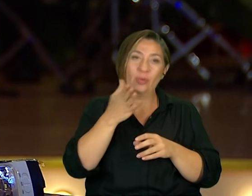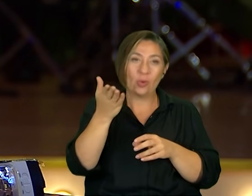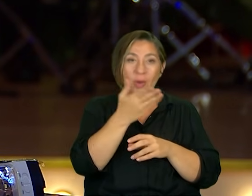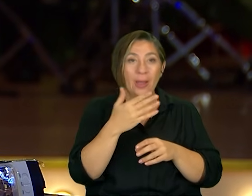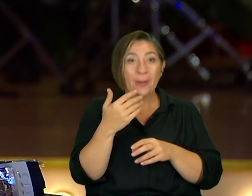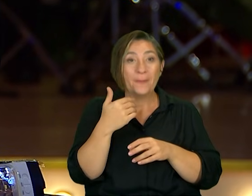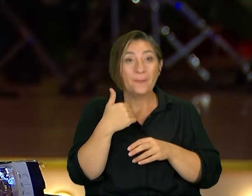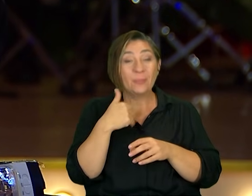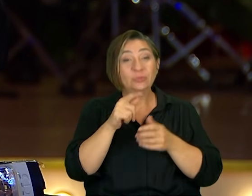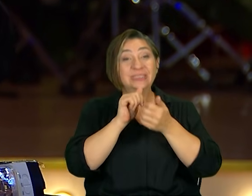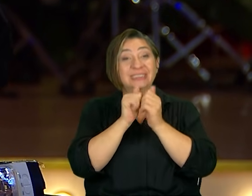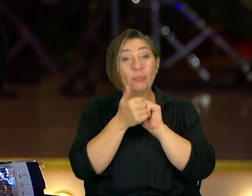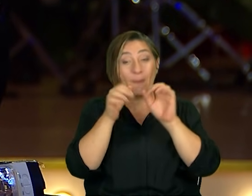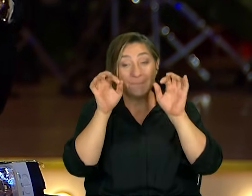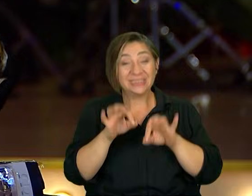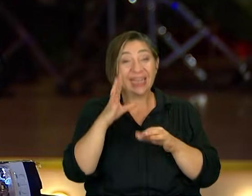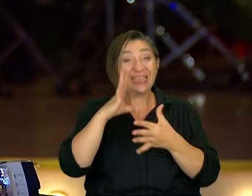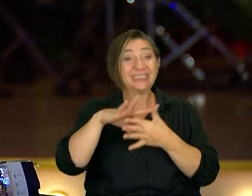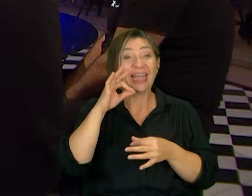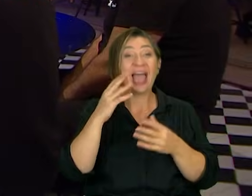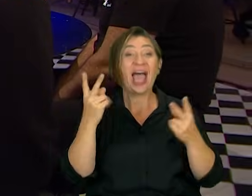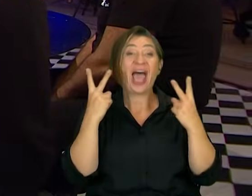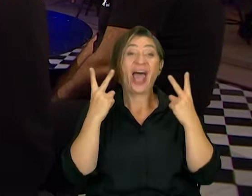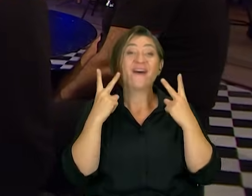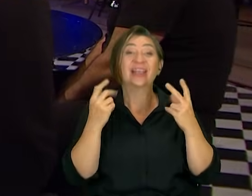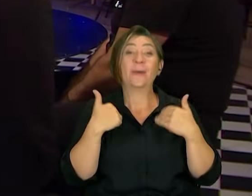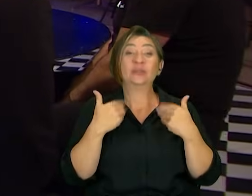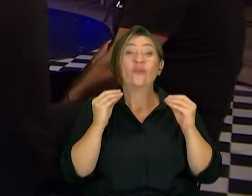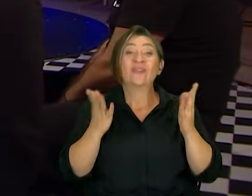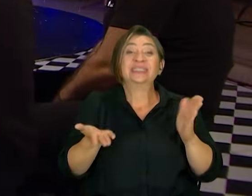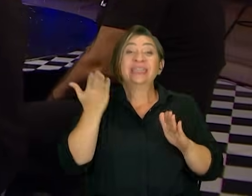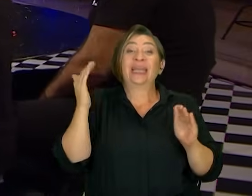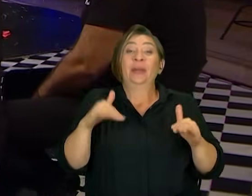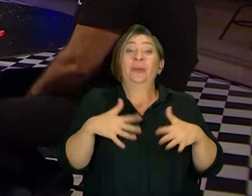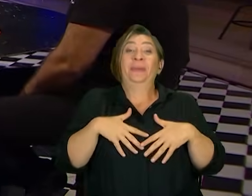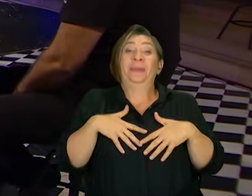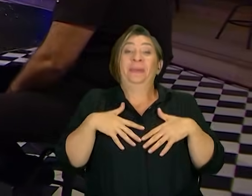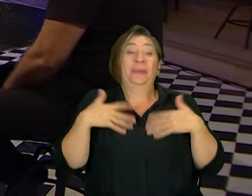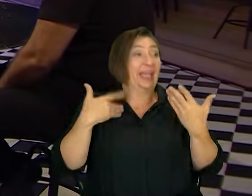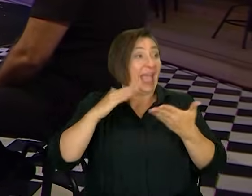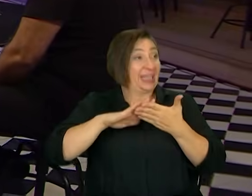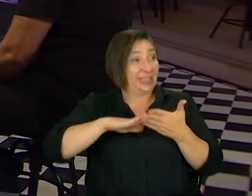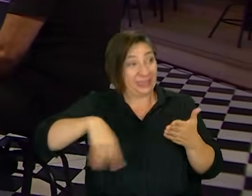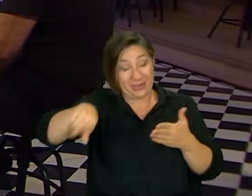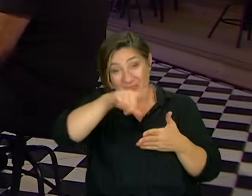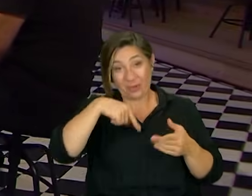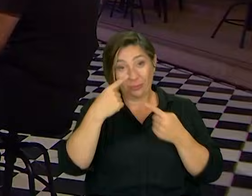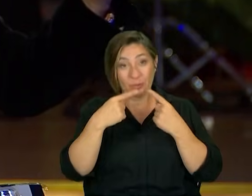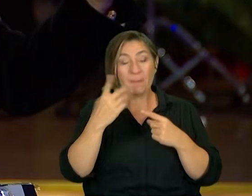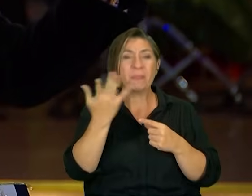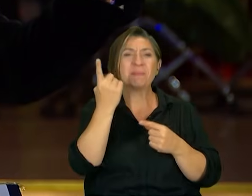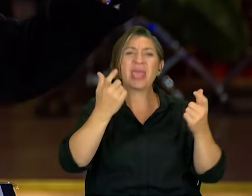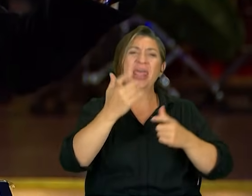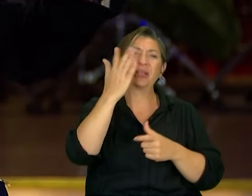Yani ben bu spora başlayan insanların havaları bana çok fazla geliyor. Yani kendi arkadaşlarımdan söz ediyorum. Mesela bir